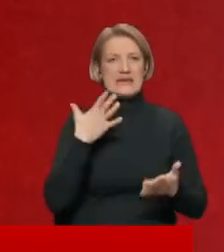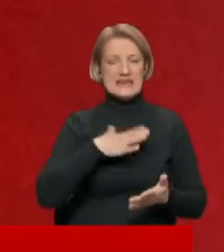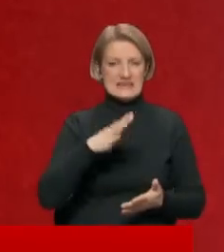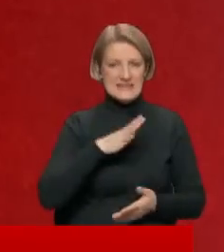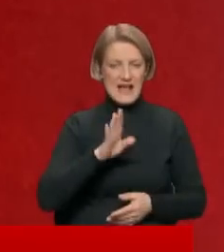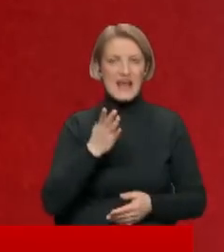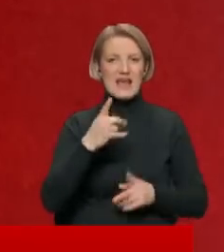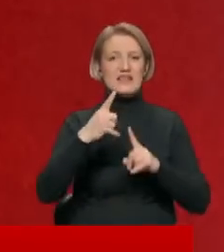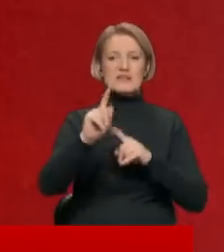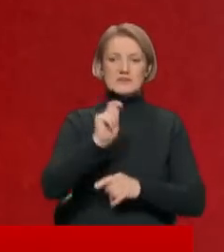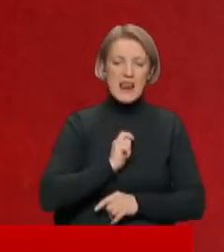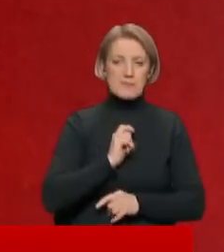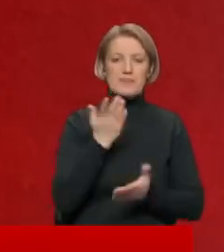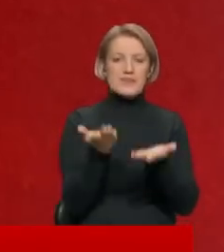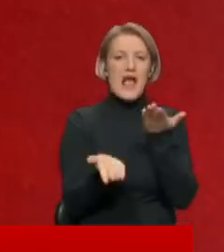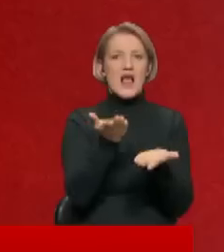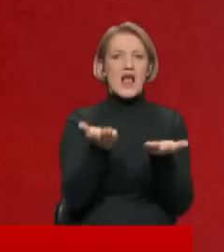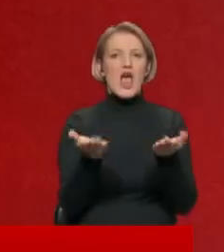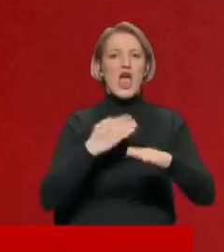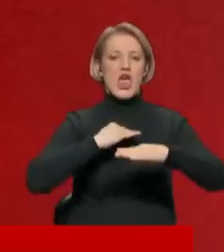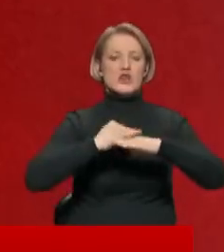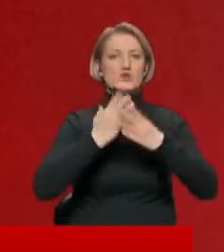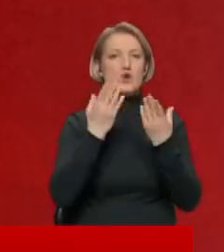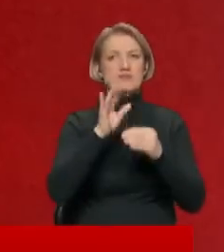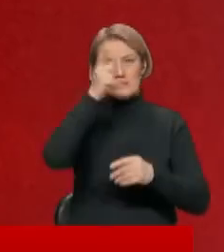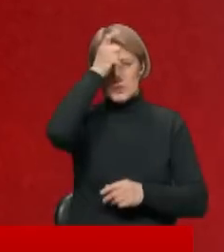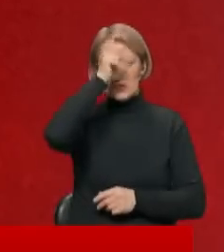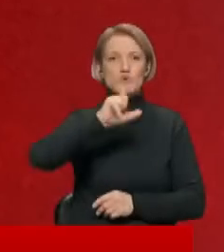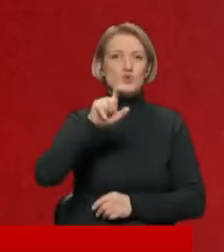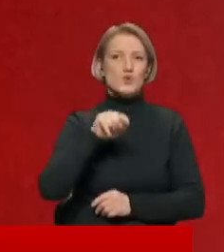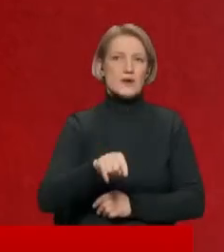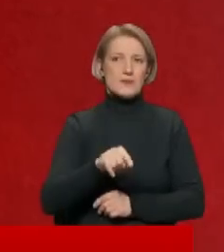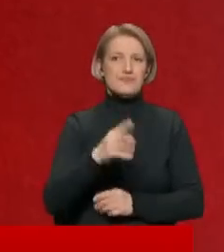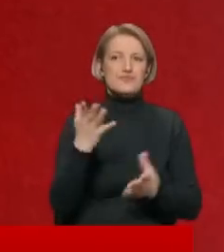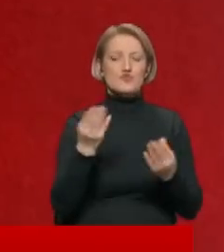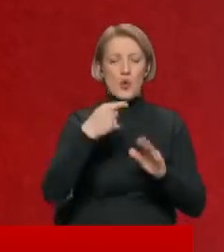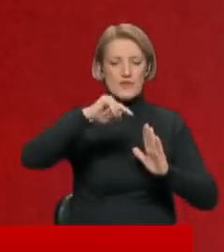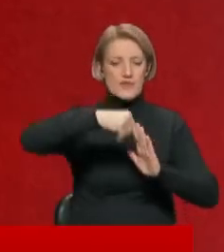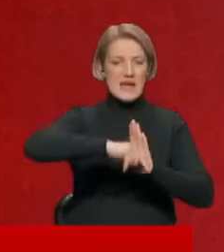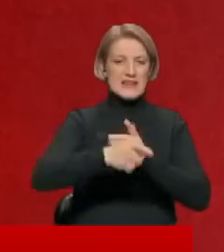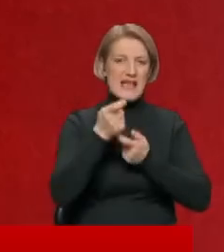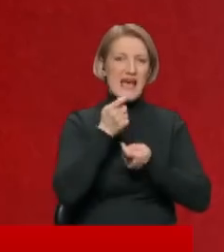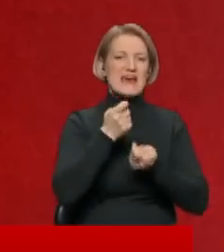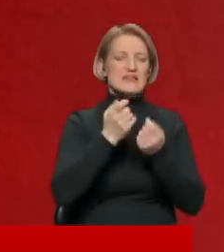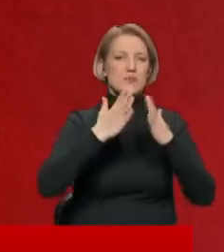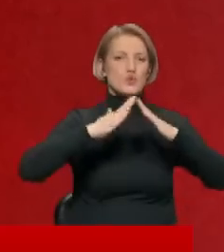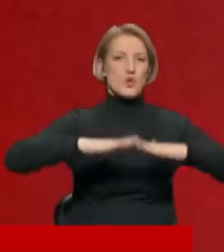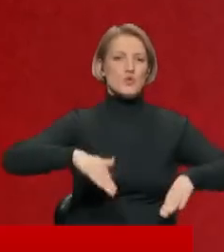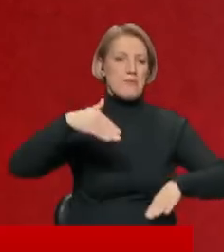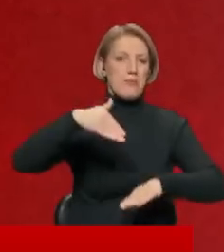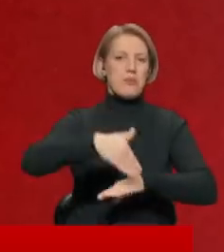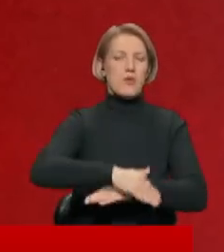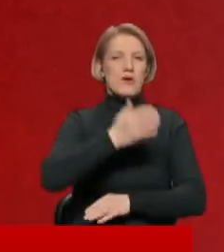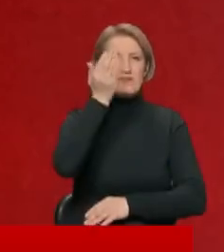talep dengesini işitleyememişsiniz Türkiye'de çok derinden eğitimde çöküş yaşanıyor ve